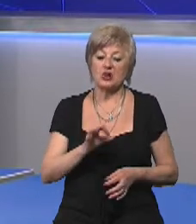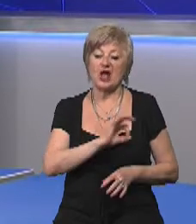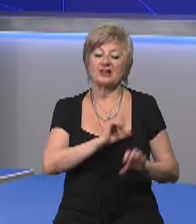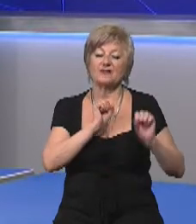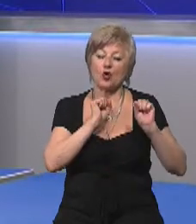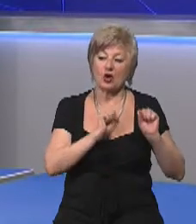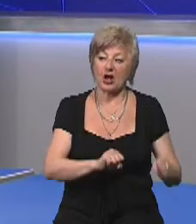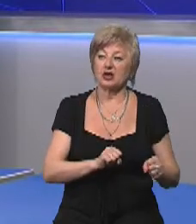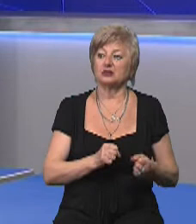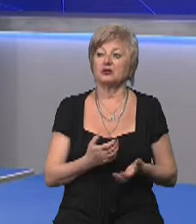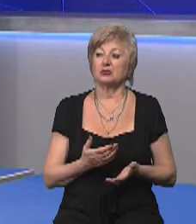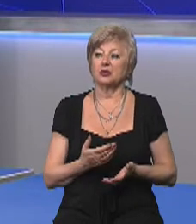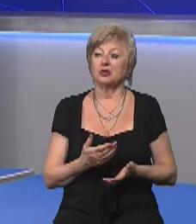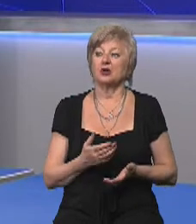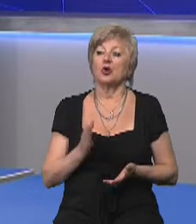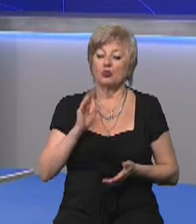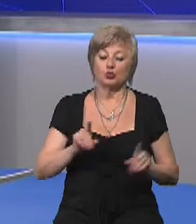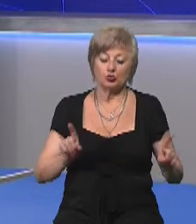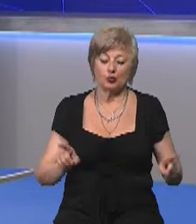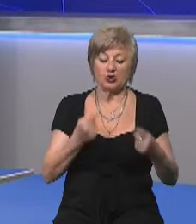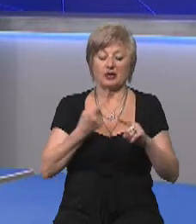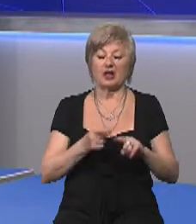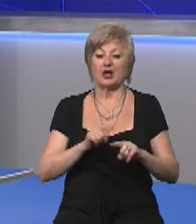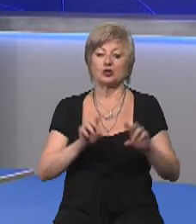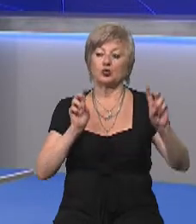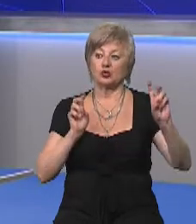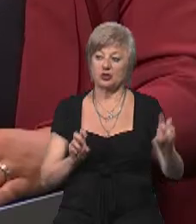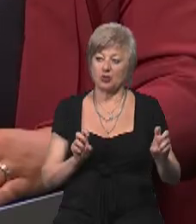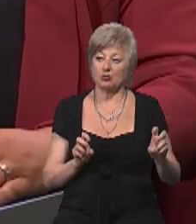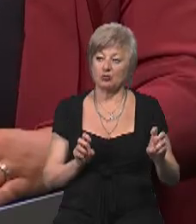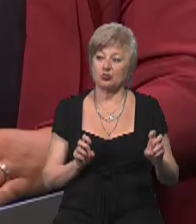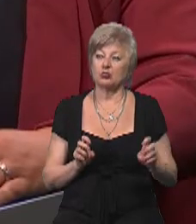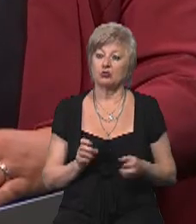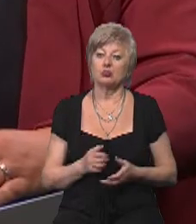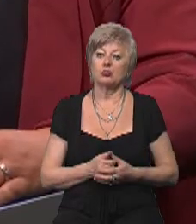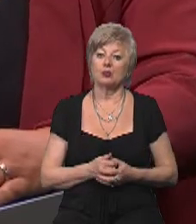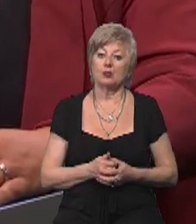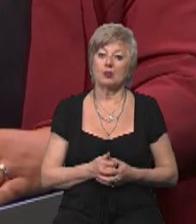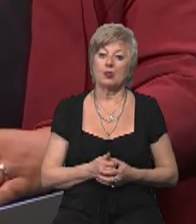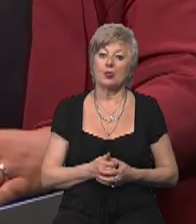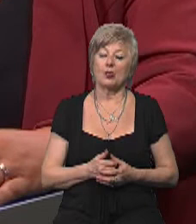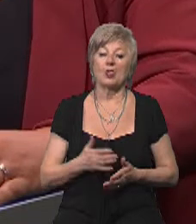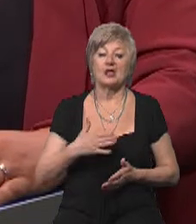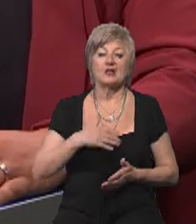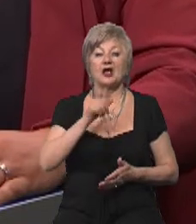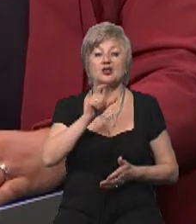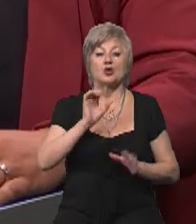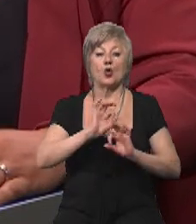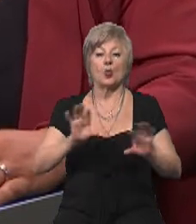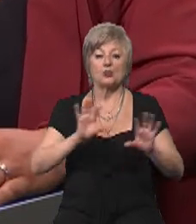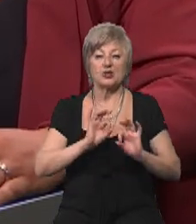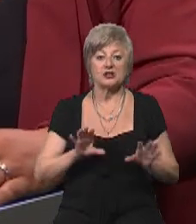юристы, правоохранительные органы, и будет подниматься эта тема, вход в свободу. Я поясню нашим телеглядачам, що цей